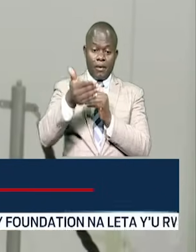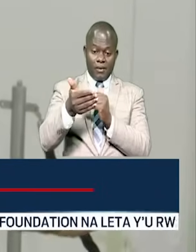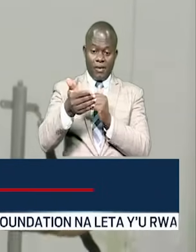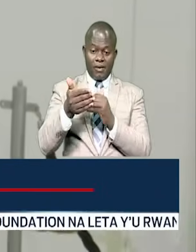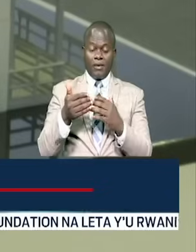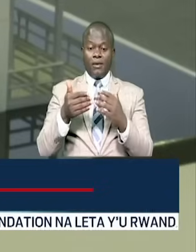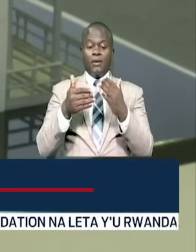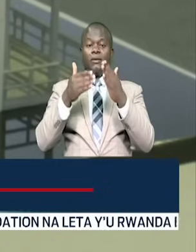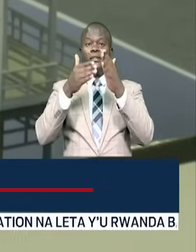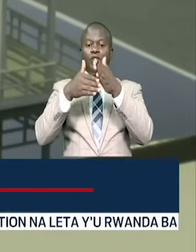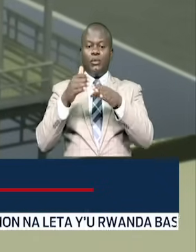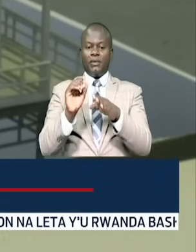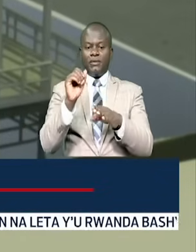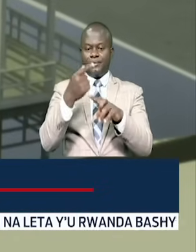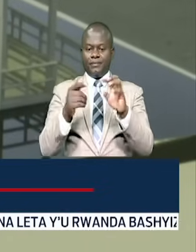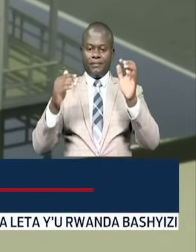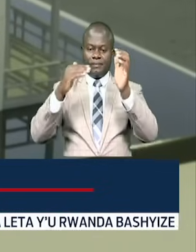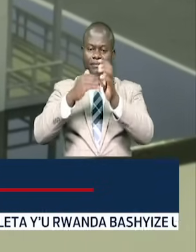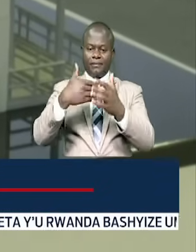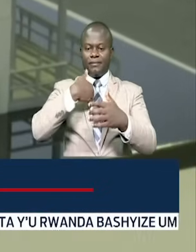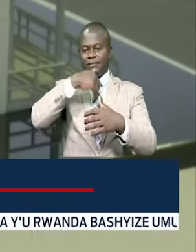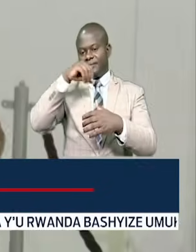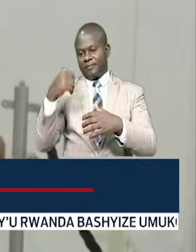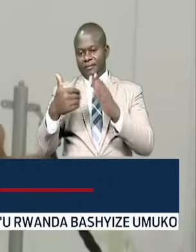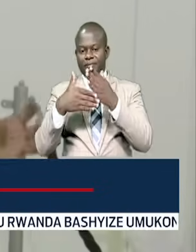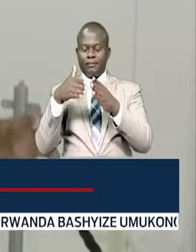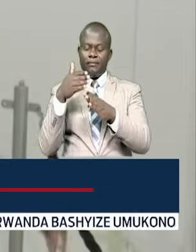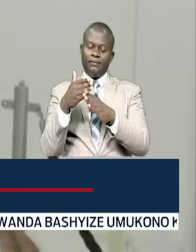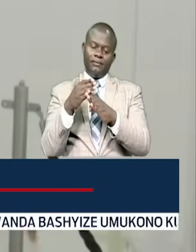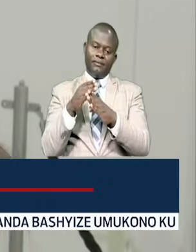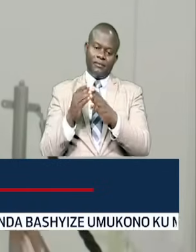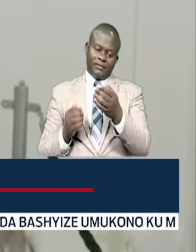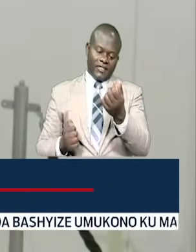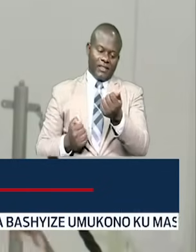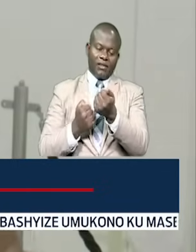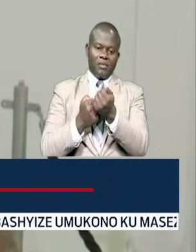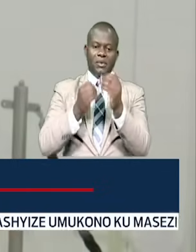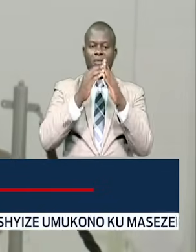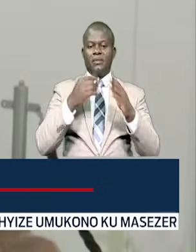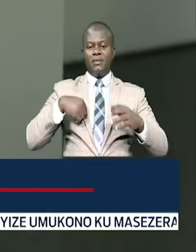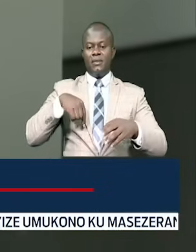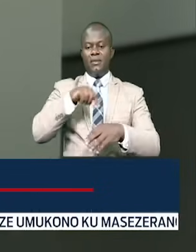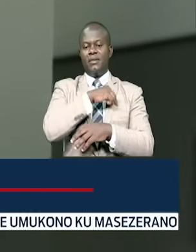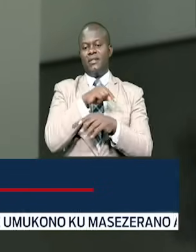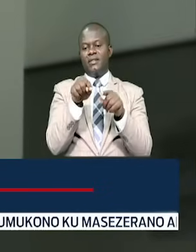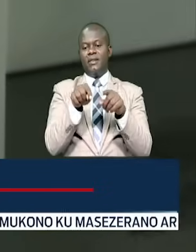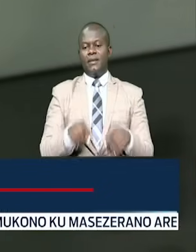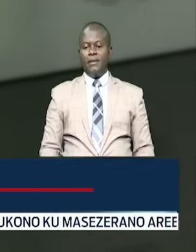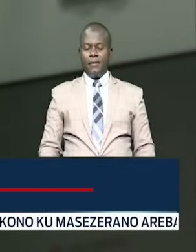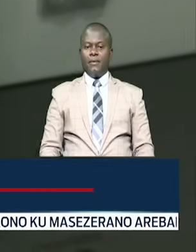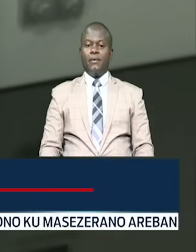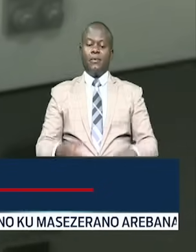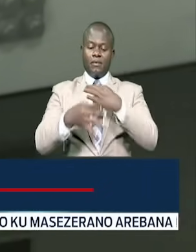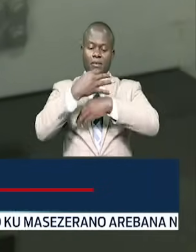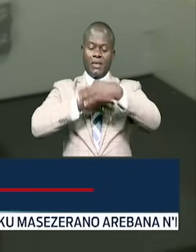ni inyubako ya mbere, ariko tugiye dufite izindi nyubako zisupportinga ino nyubako yacu hano. Usibye kuba ari